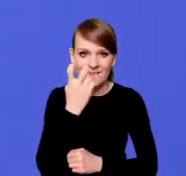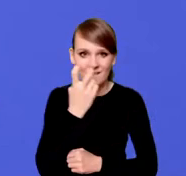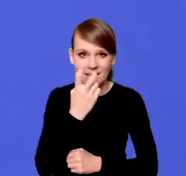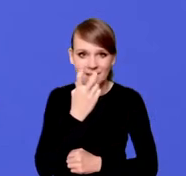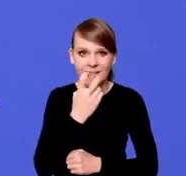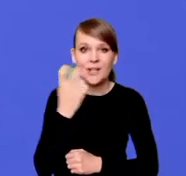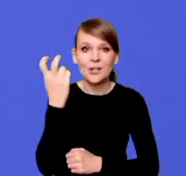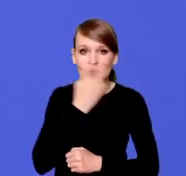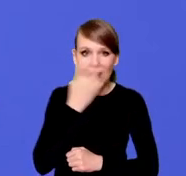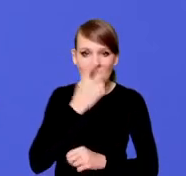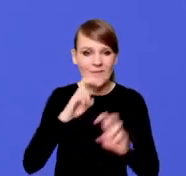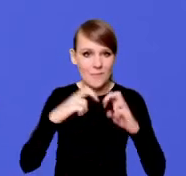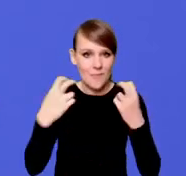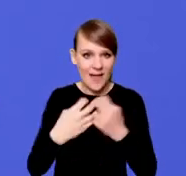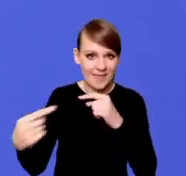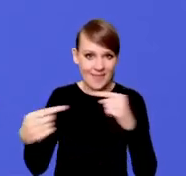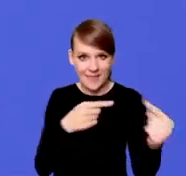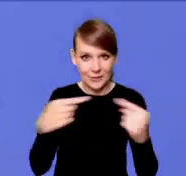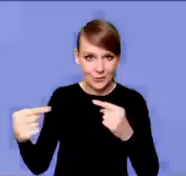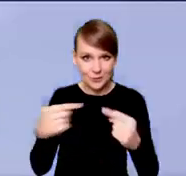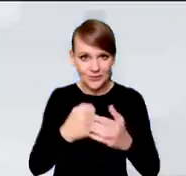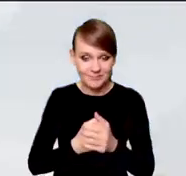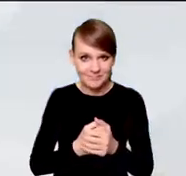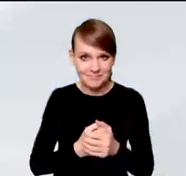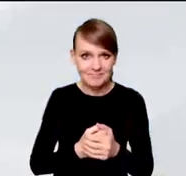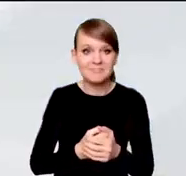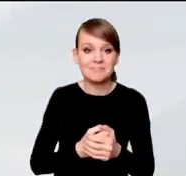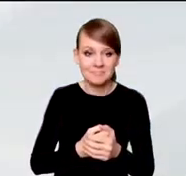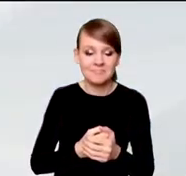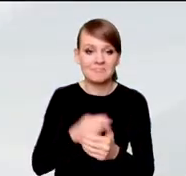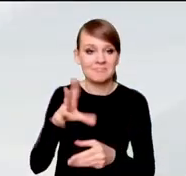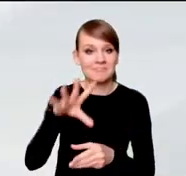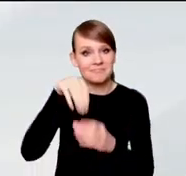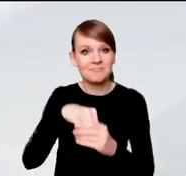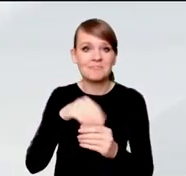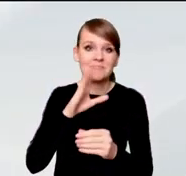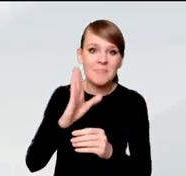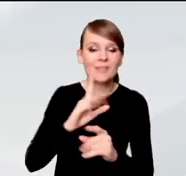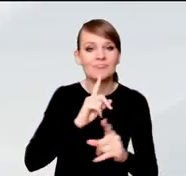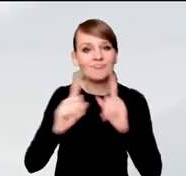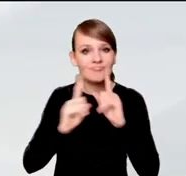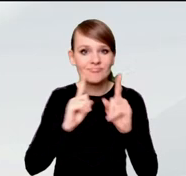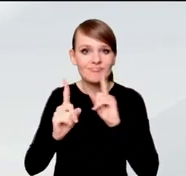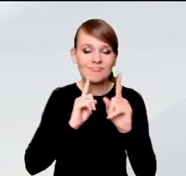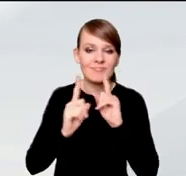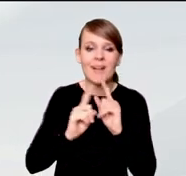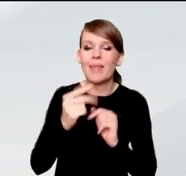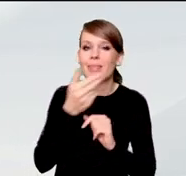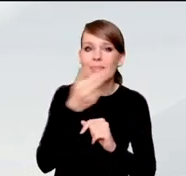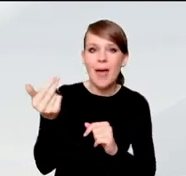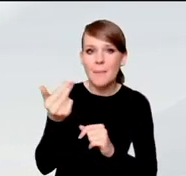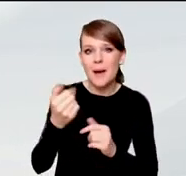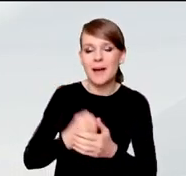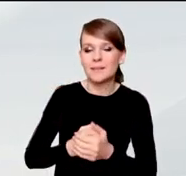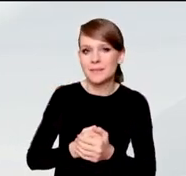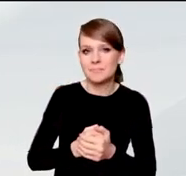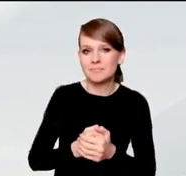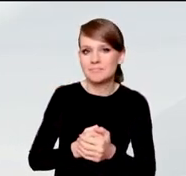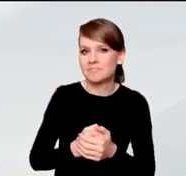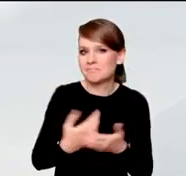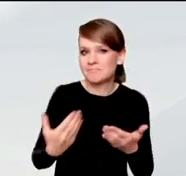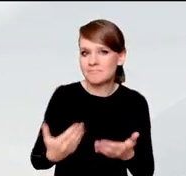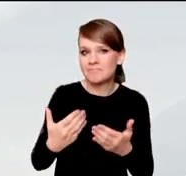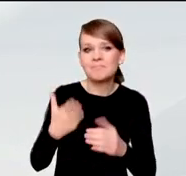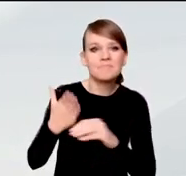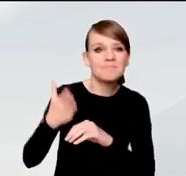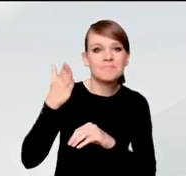panel dyskusyjny, w ramach którego będą Państwo mogli usłyszeć rozmowę na temat tego, jakie wyzwania stoją